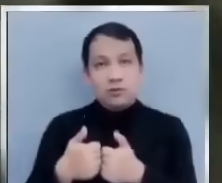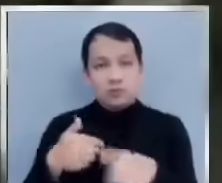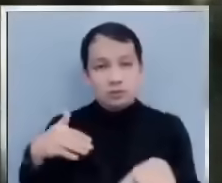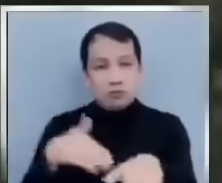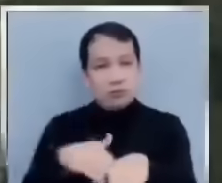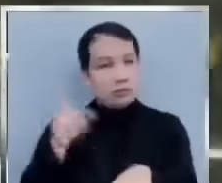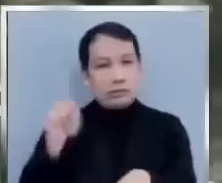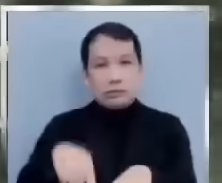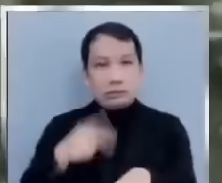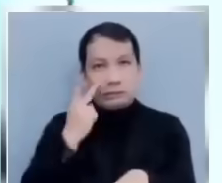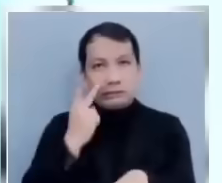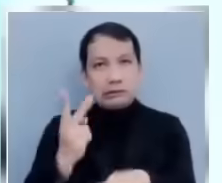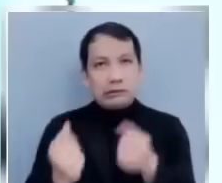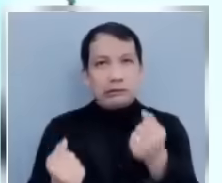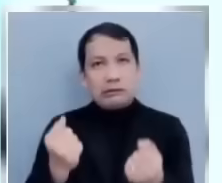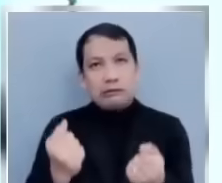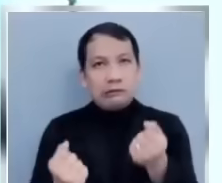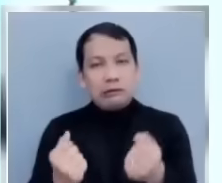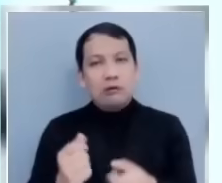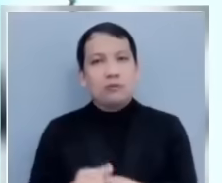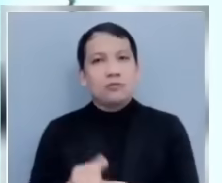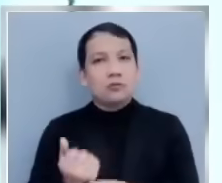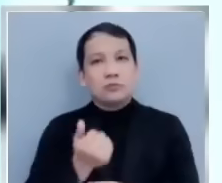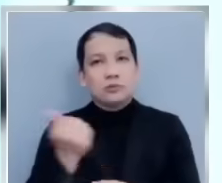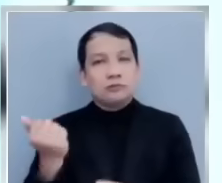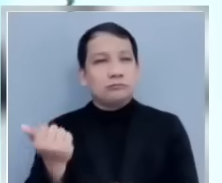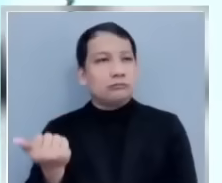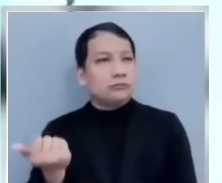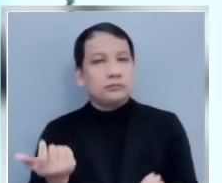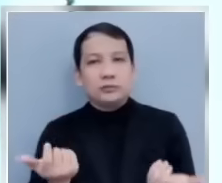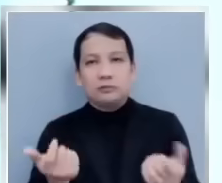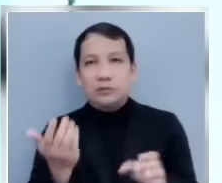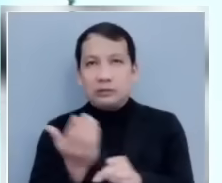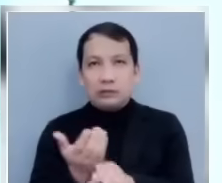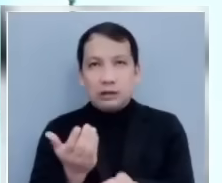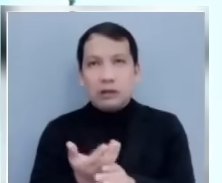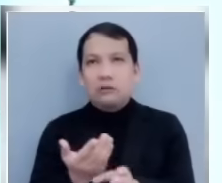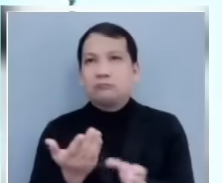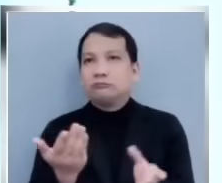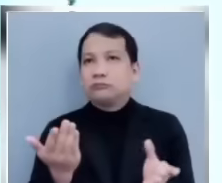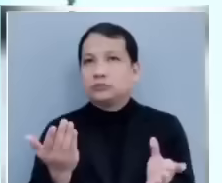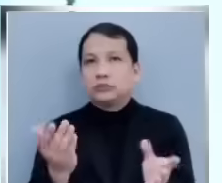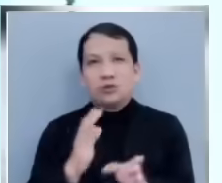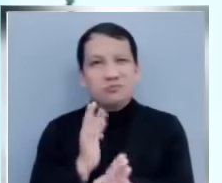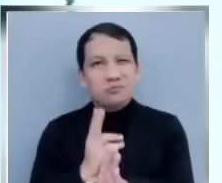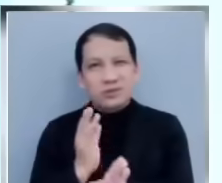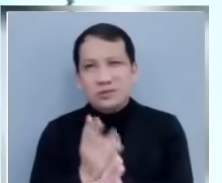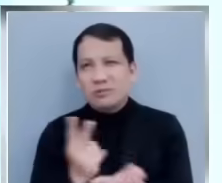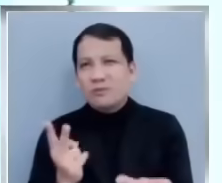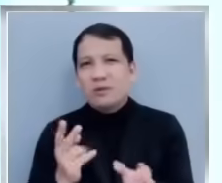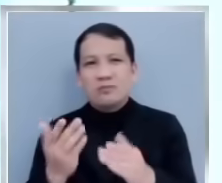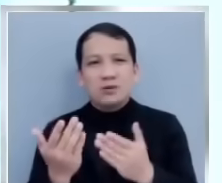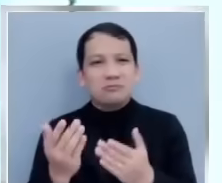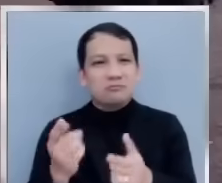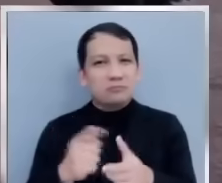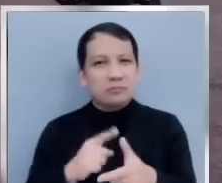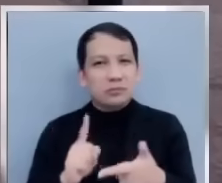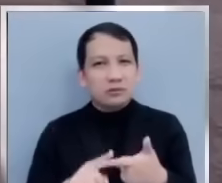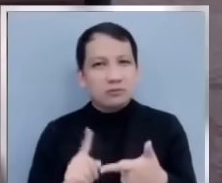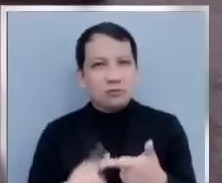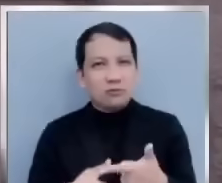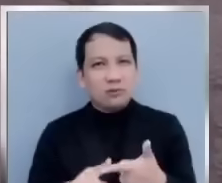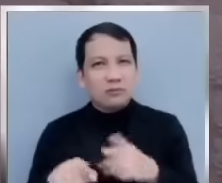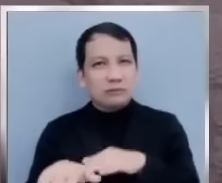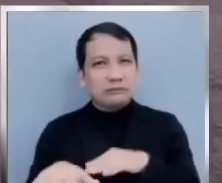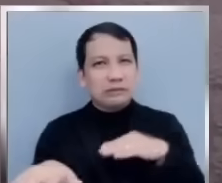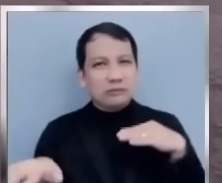ng ibang nagmamaneho ng sasakyan. Pangalawa, nagkakos po siya ng traffic. Sabi